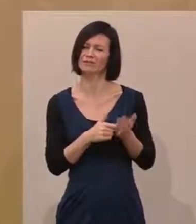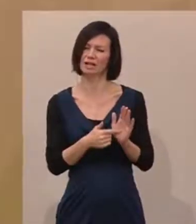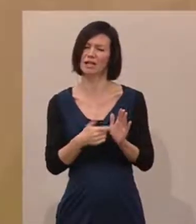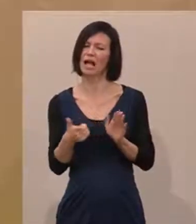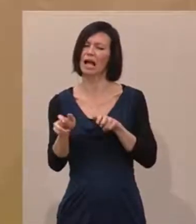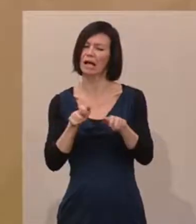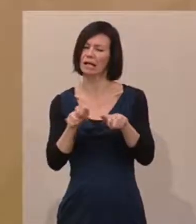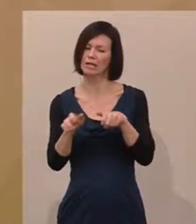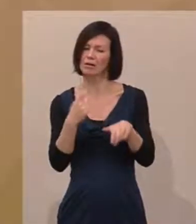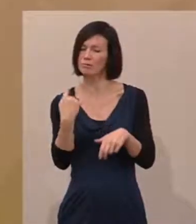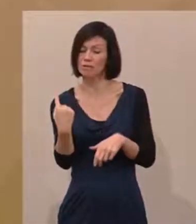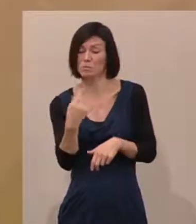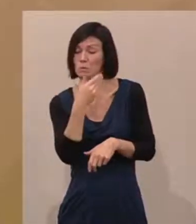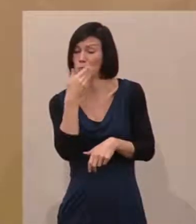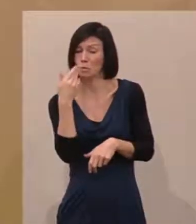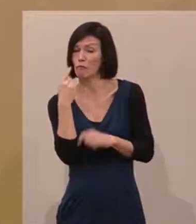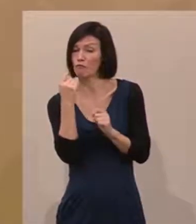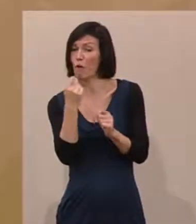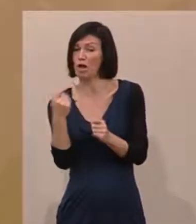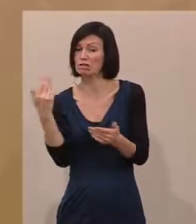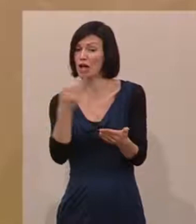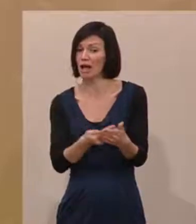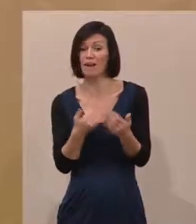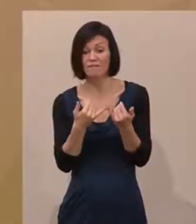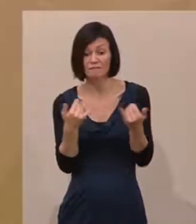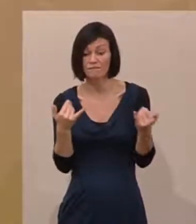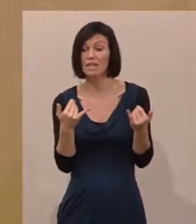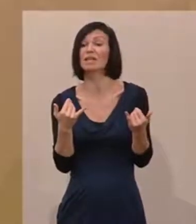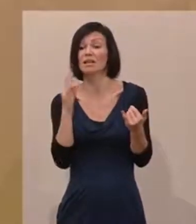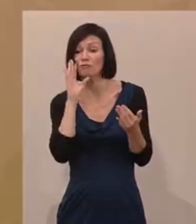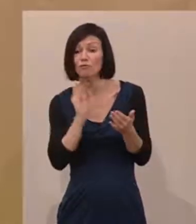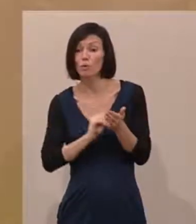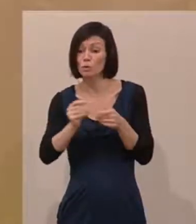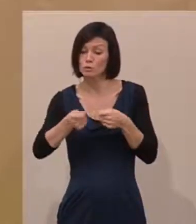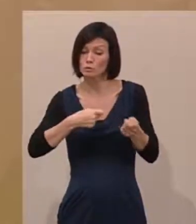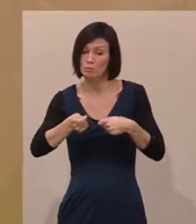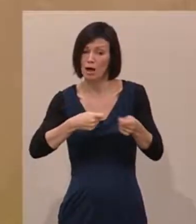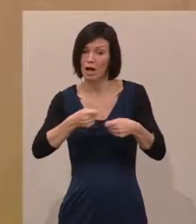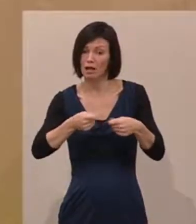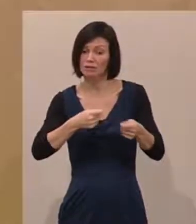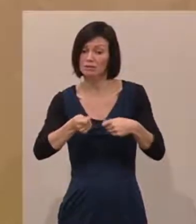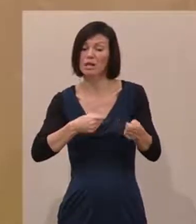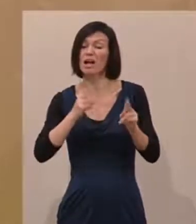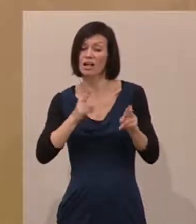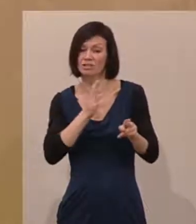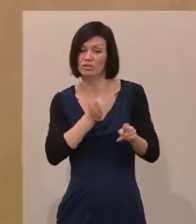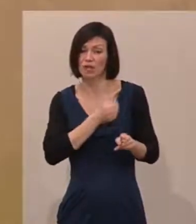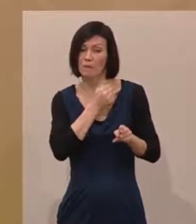nicht wirklich Vorschläge gekommen sind, wie wir in diesem Wohnungsmarkt dazu gelangen